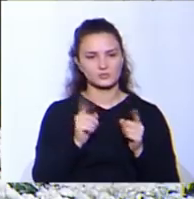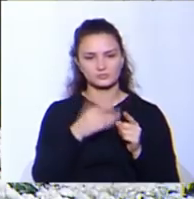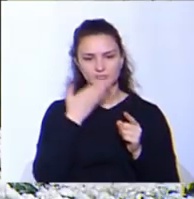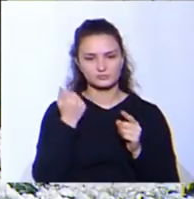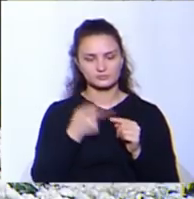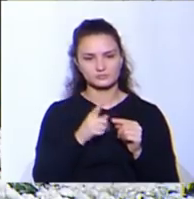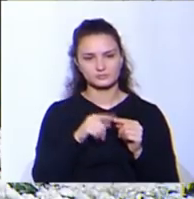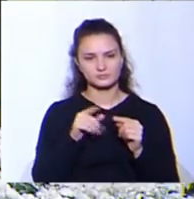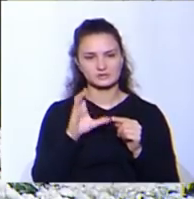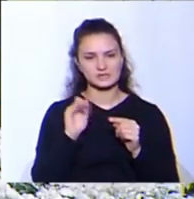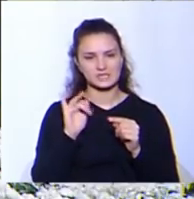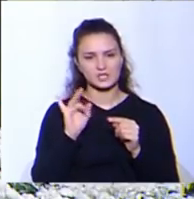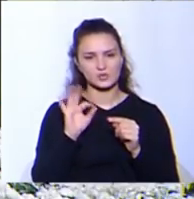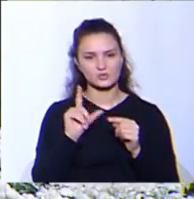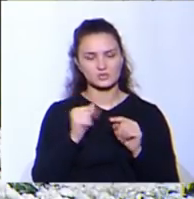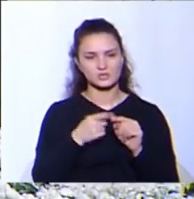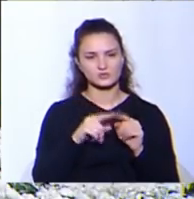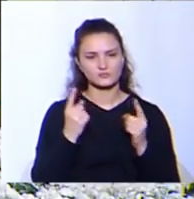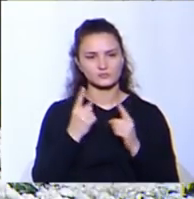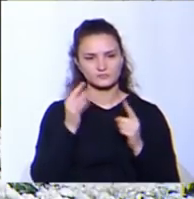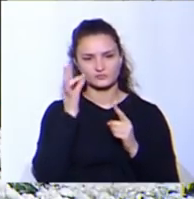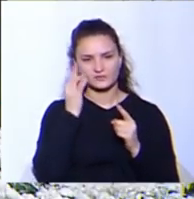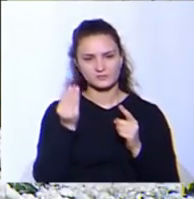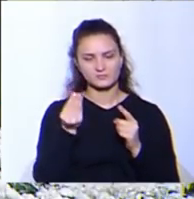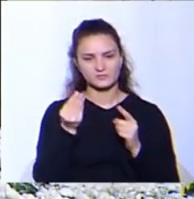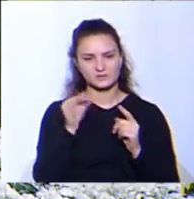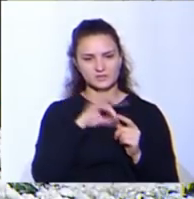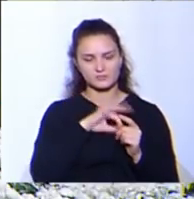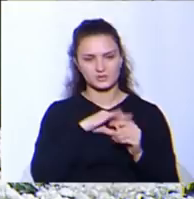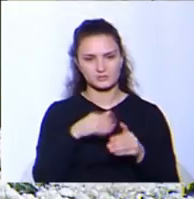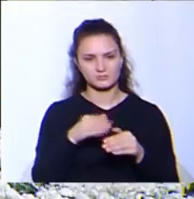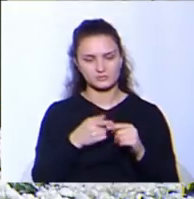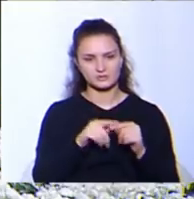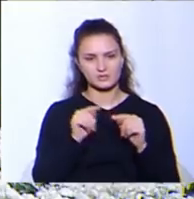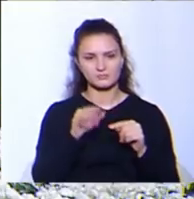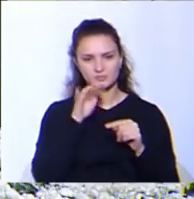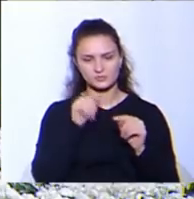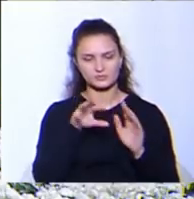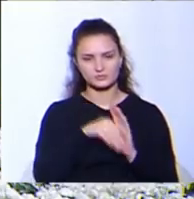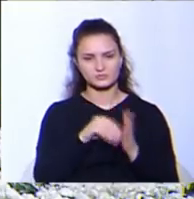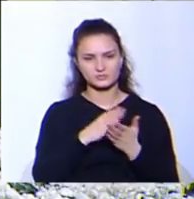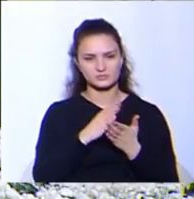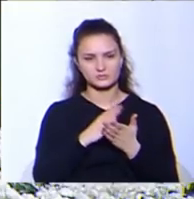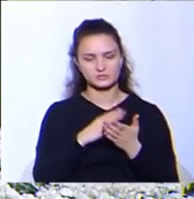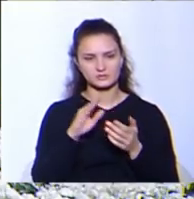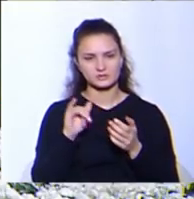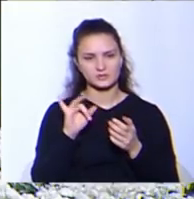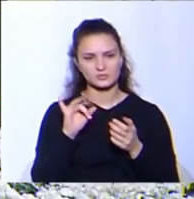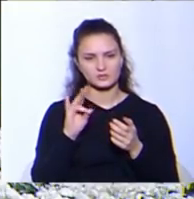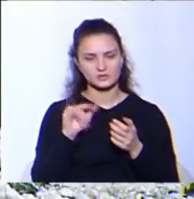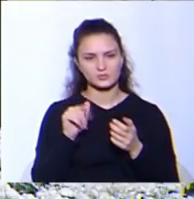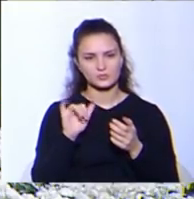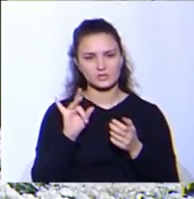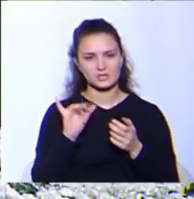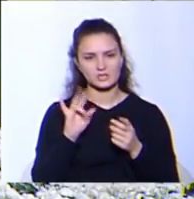არის საქაროზა, ანუ ჩვეულებრივი შაქრის ფხვნილი გამოყენებული და ამავე დროს მასში არის ტაურინი და